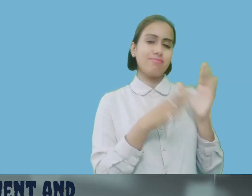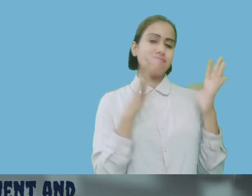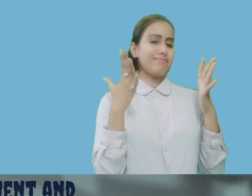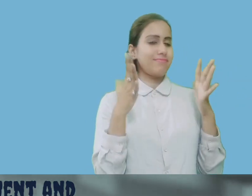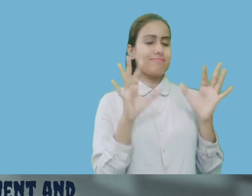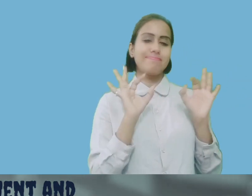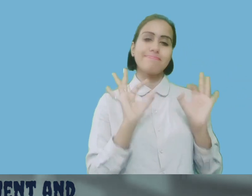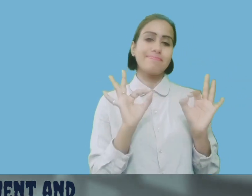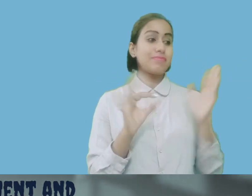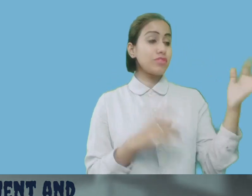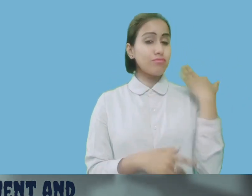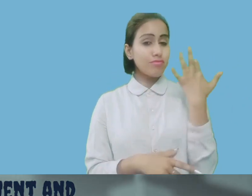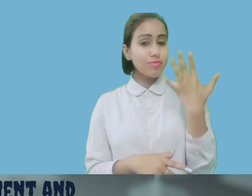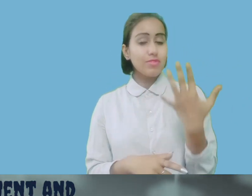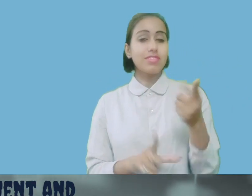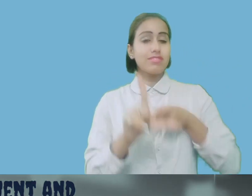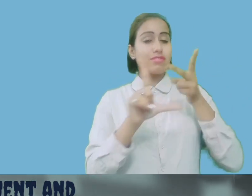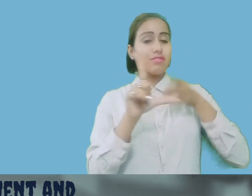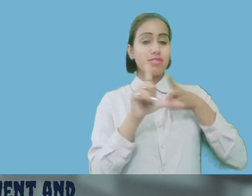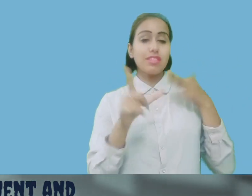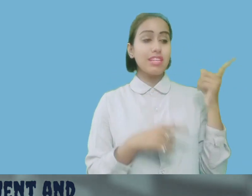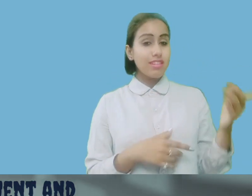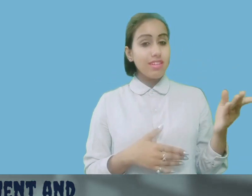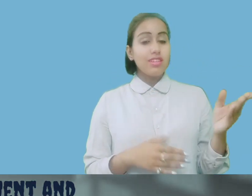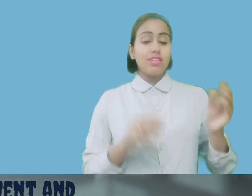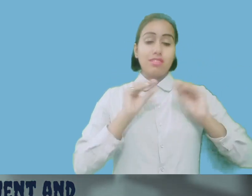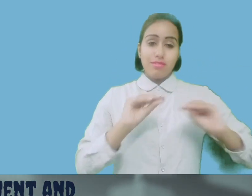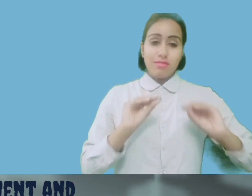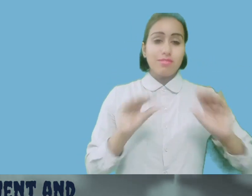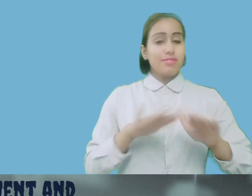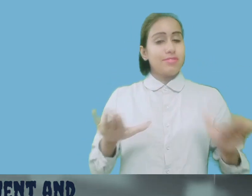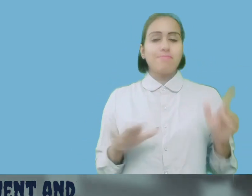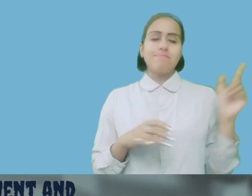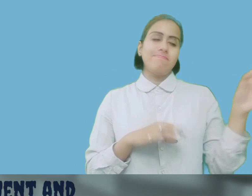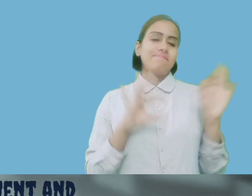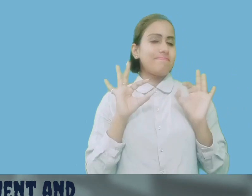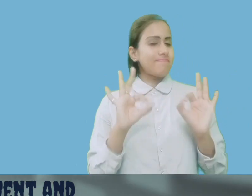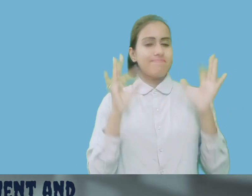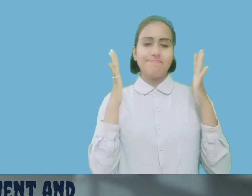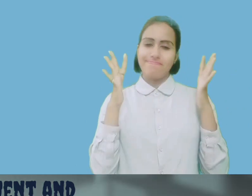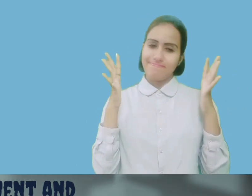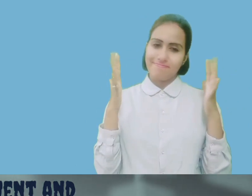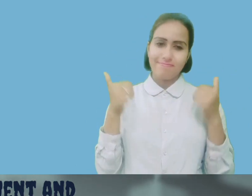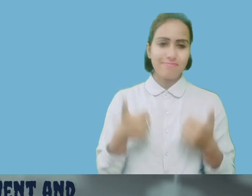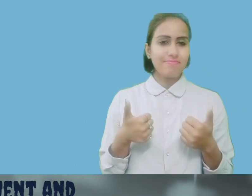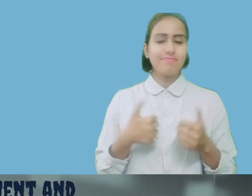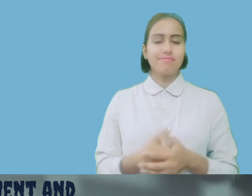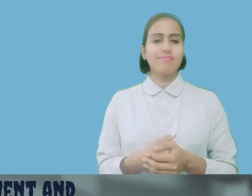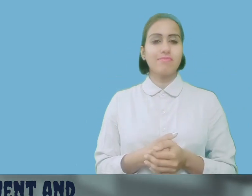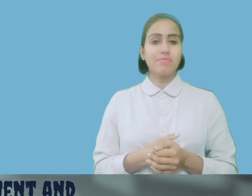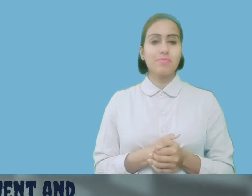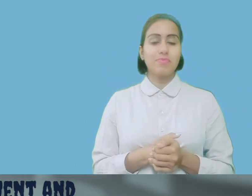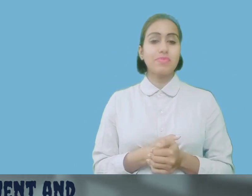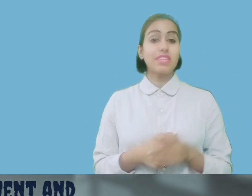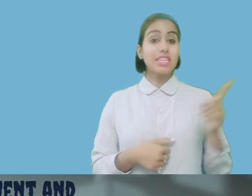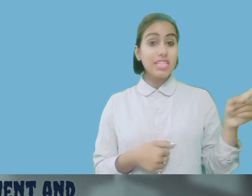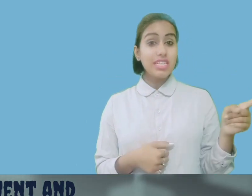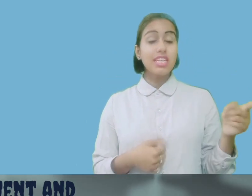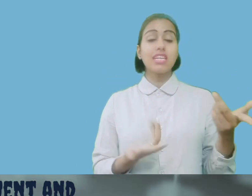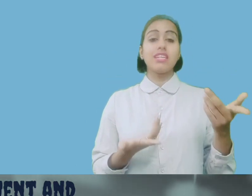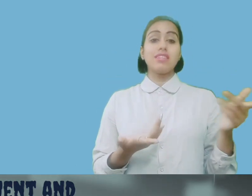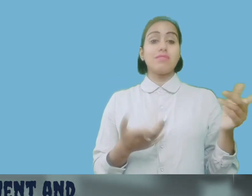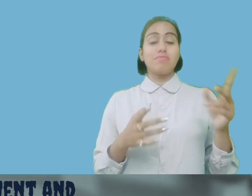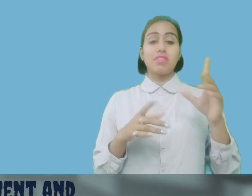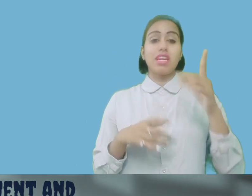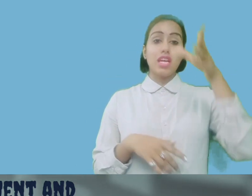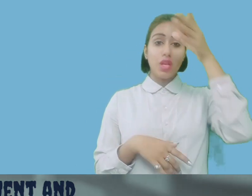का अवसर मिला। जी, ये मेरे लिए बहुत बड़ी मतलब प्राइड मोमेंट होता है। और दूसरी चीज़ और ज़्यादा अच्छा तब लगता है